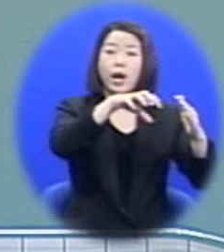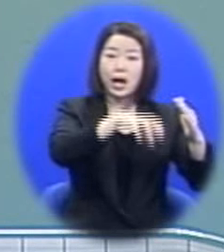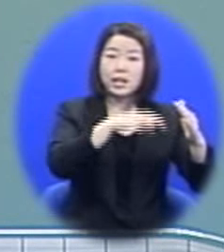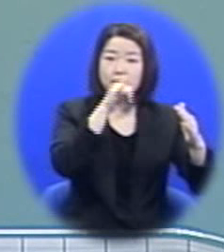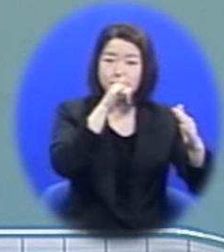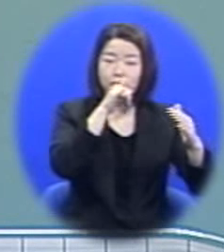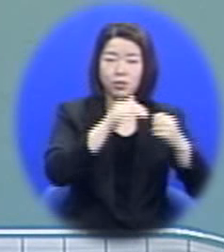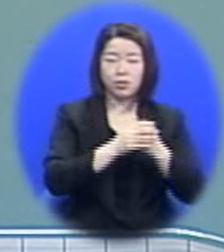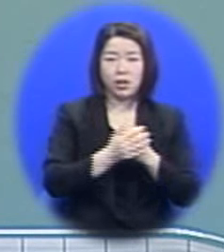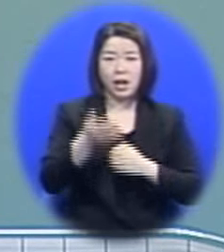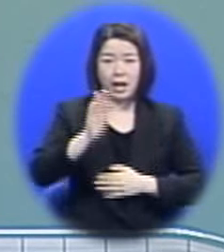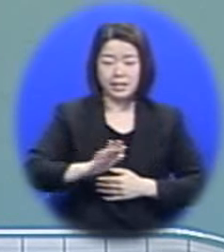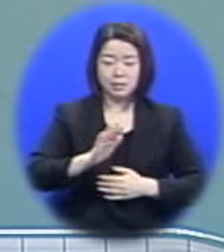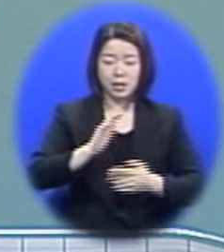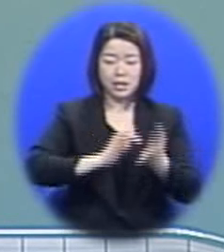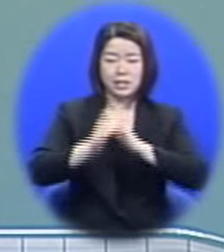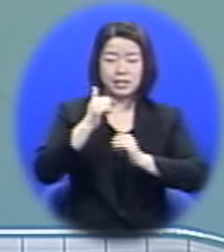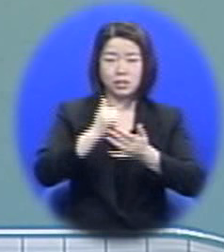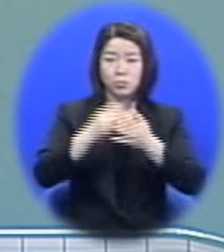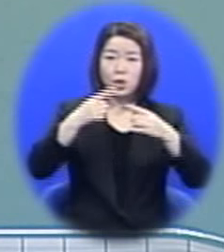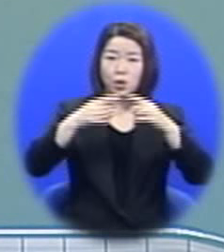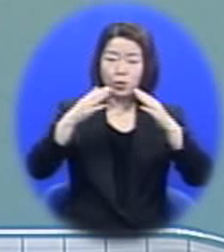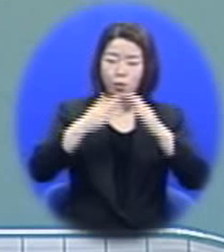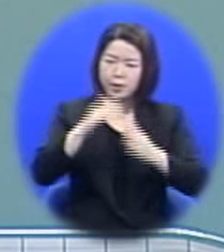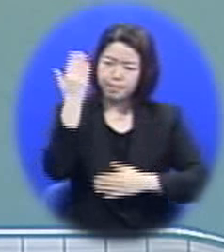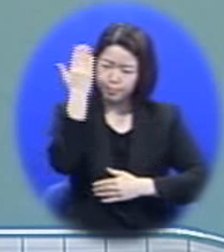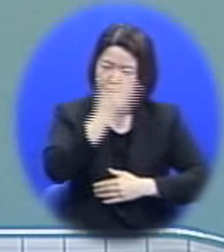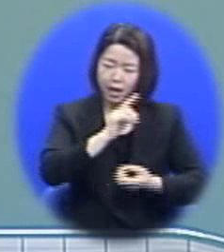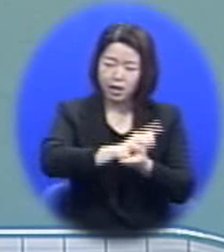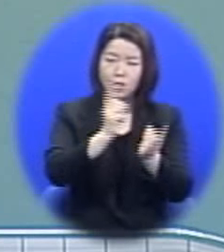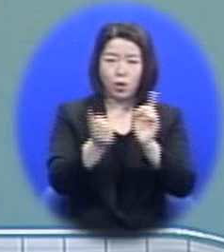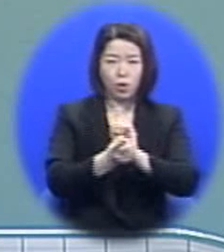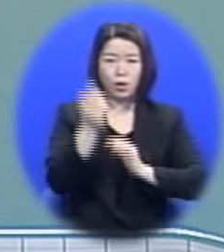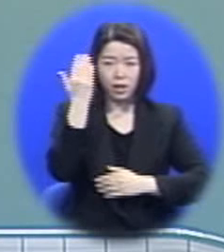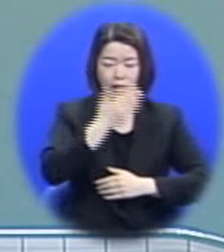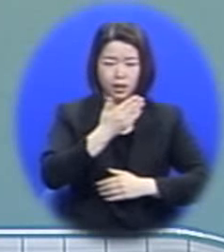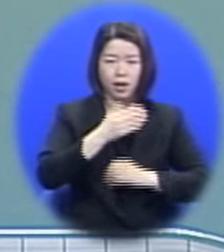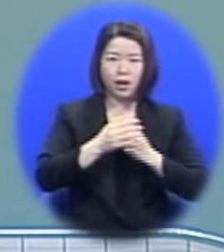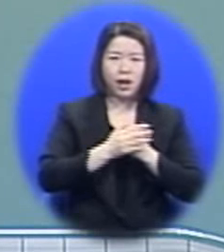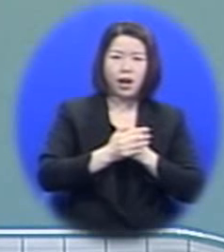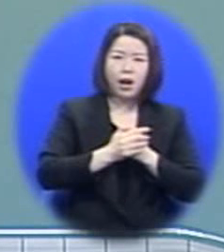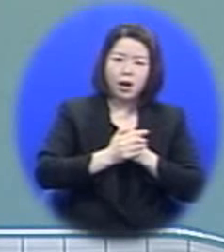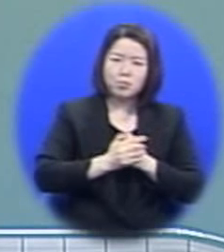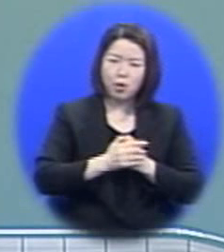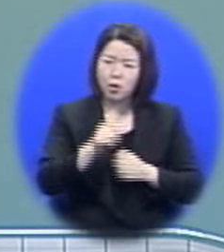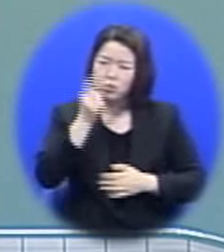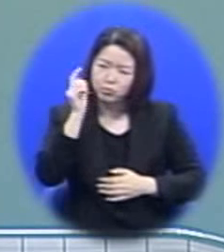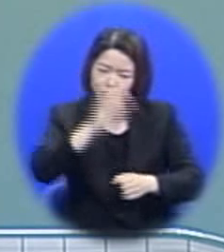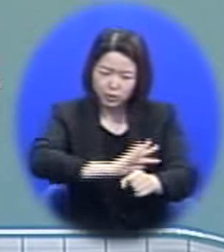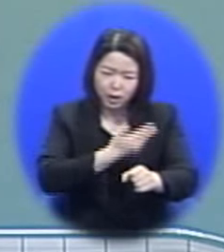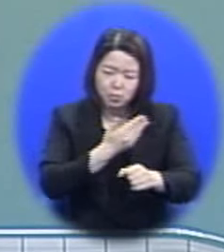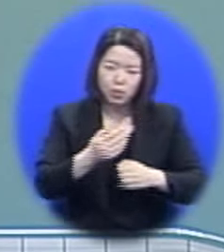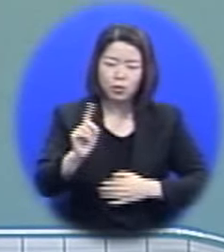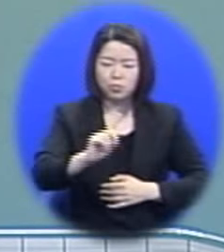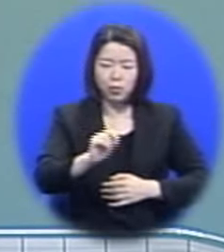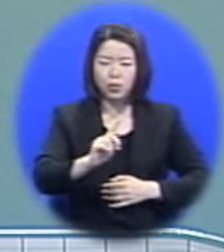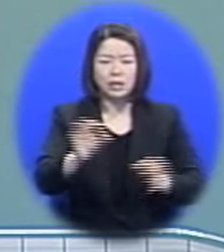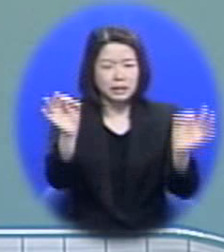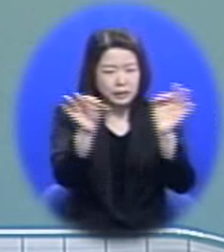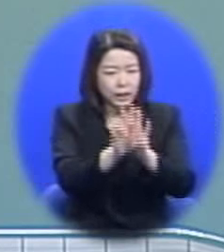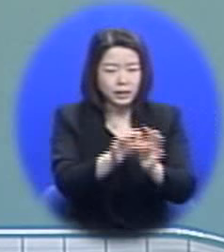예수님은 교회에게 깨끗하게 서로 깨끗하라. 티나 주름 다 없애라 말하지